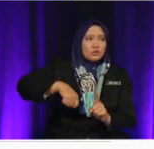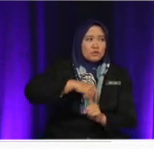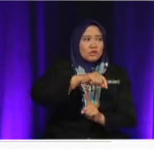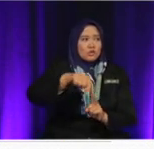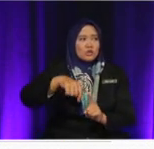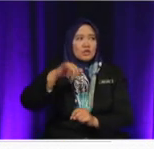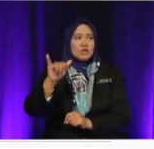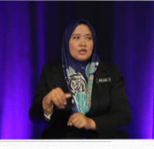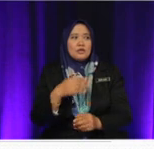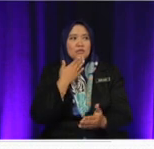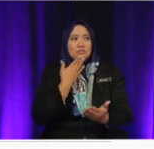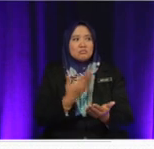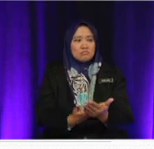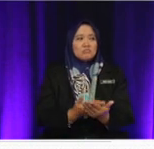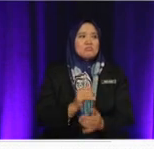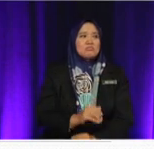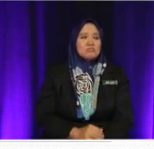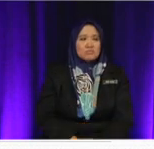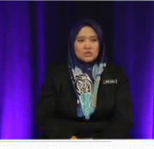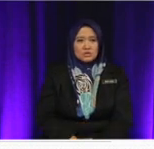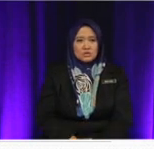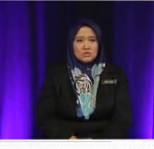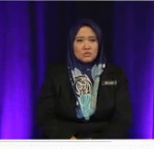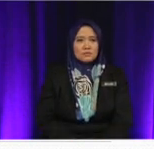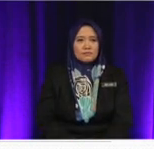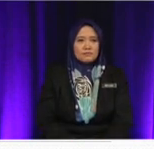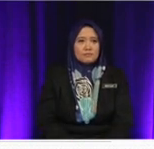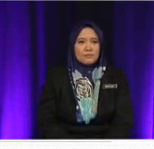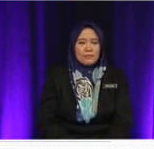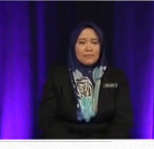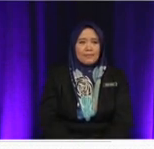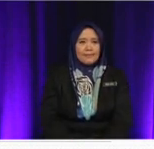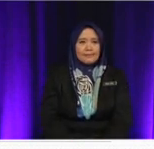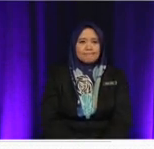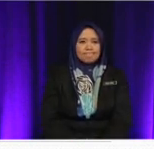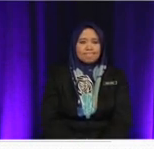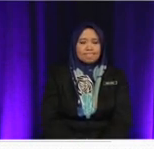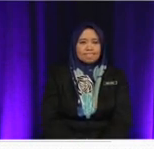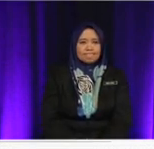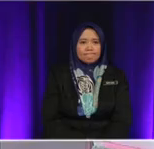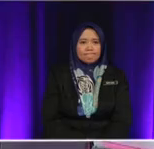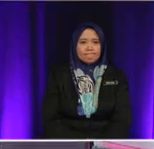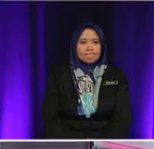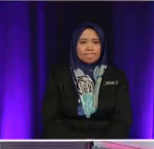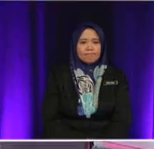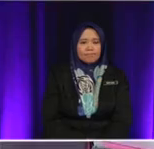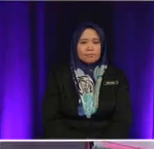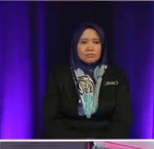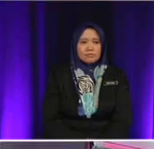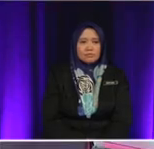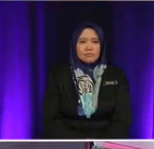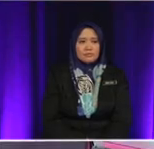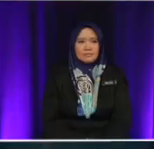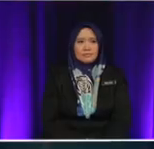mempunyai kepercayaan diri, kerjasama dan menghadapi cabaran bersama. Okey, itu antara jawapan yang diberikan oleh siapa tadi?